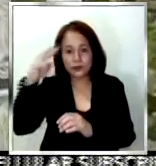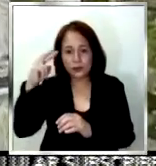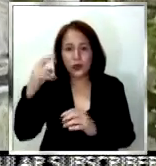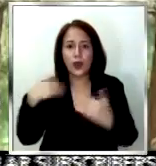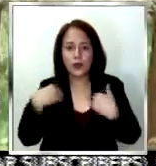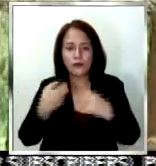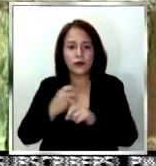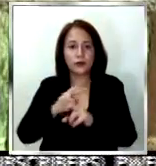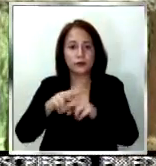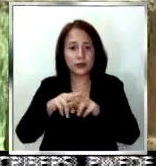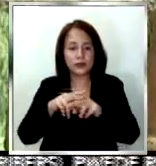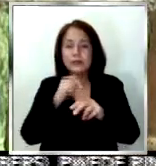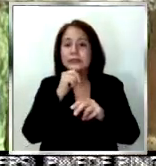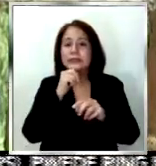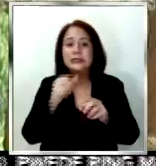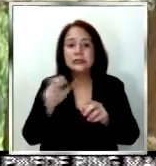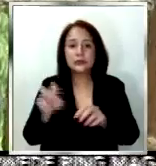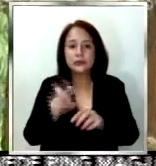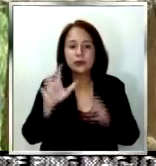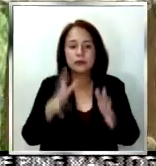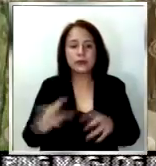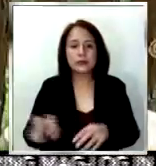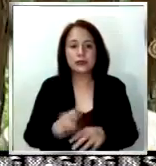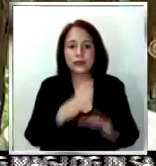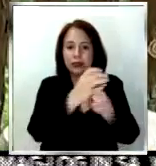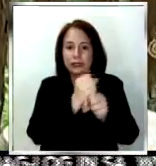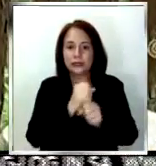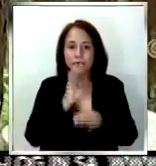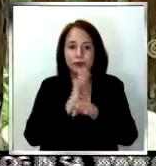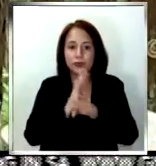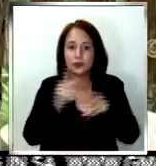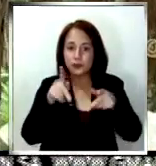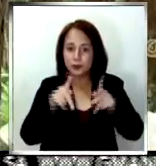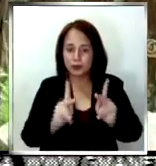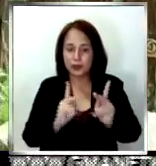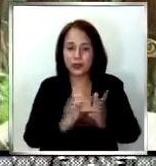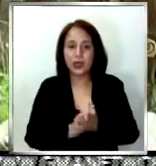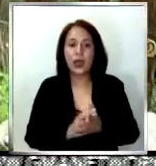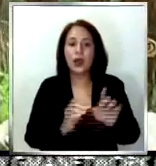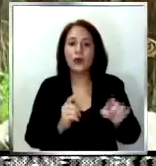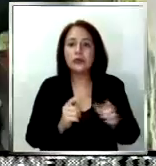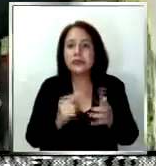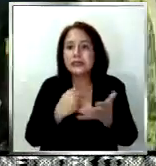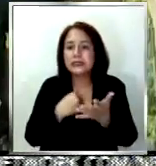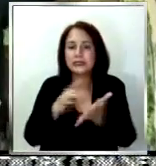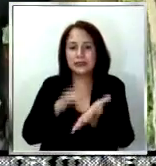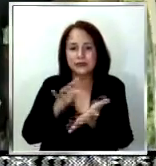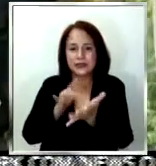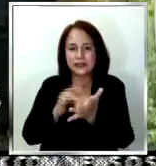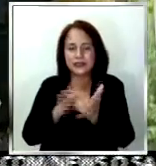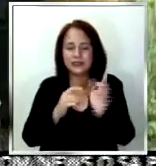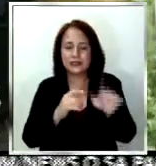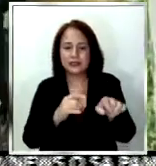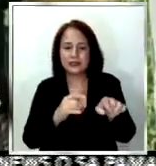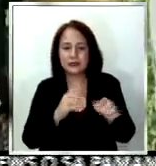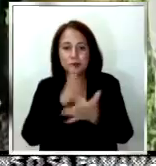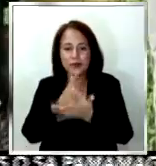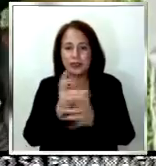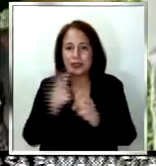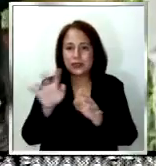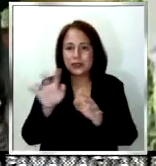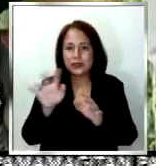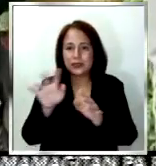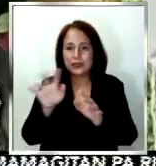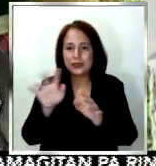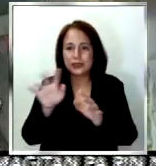mga turista kundi travelers na kukuha ng business permit. Sinulit lang daw nila ang punta rito kaya namasyal na, lalo't ngayon lang daw sila ulit nakabisita sa